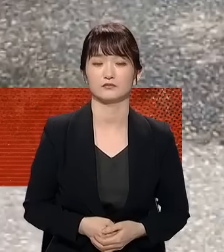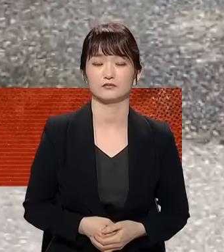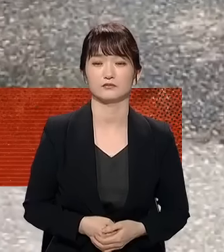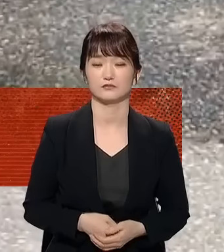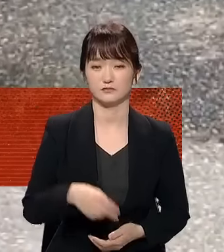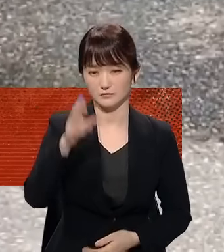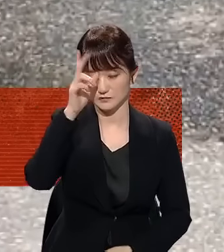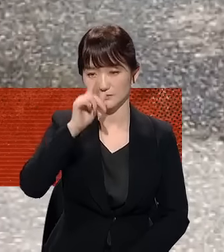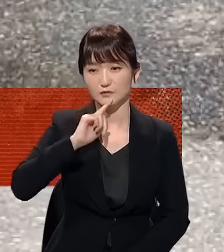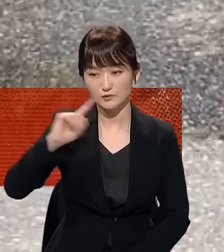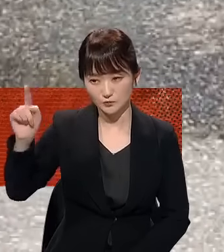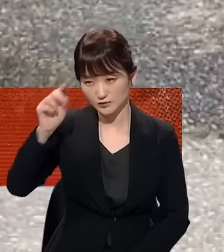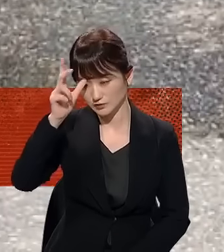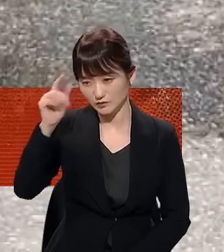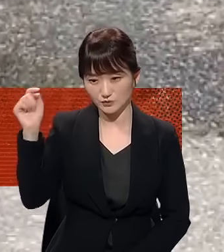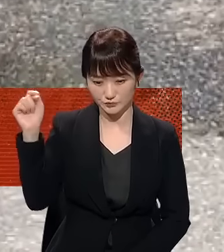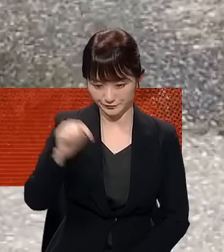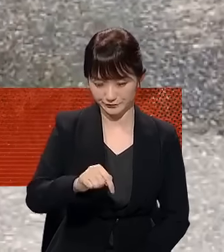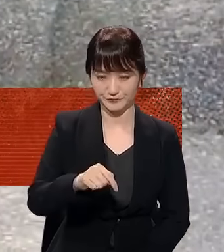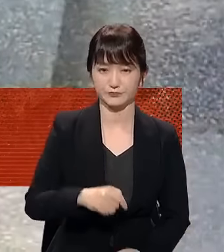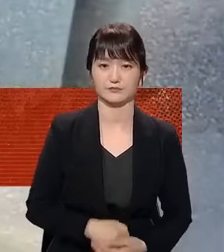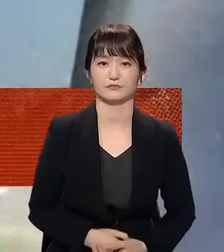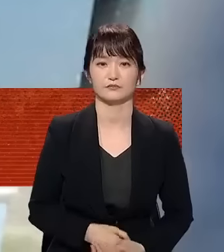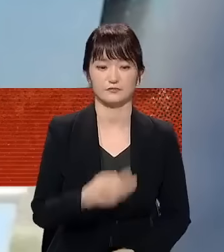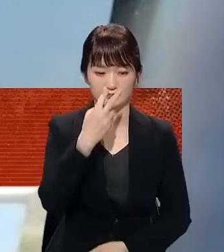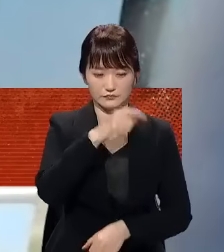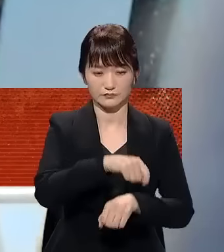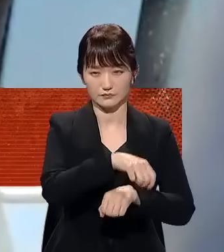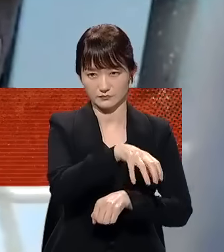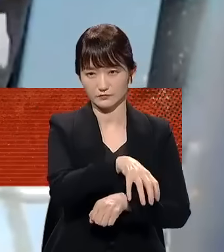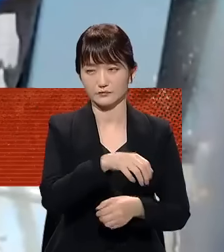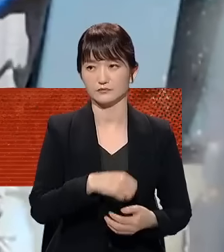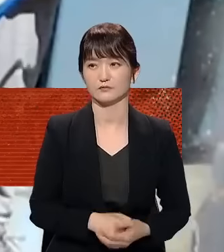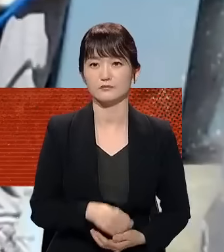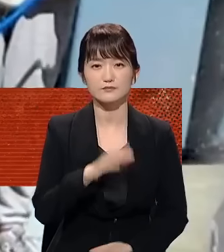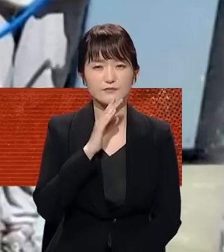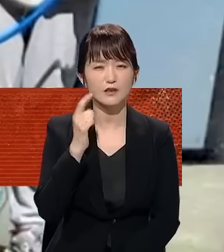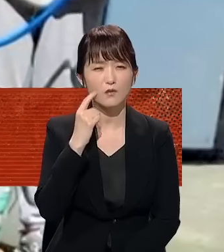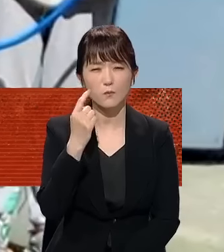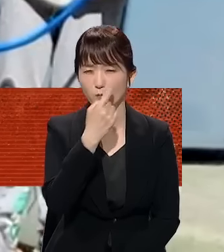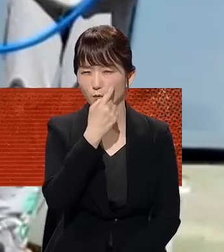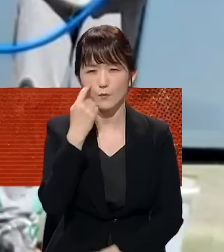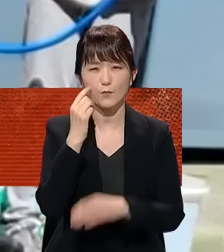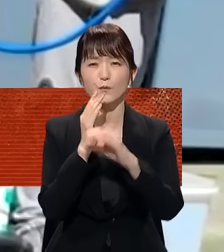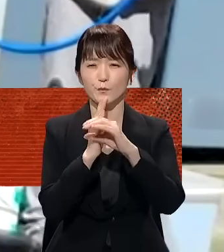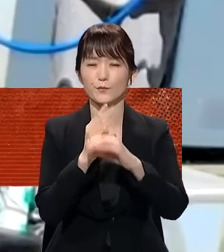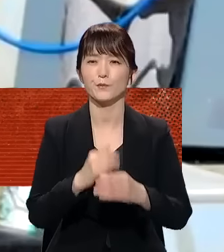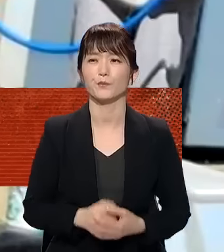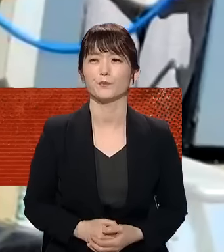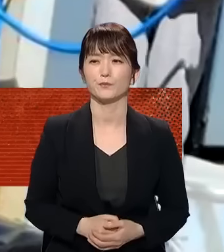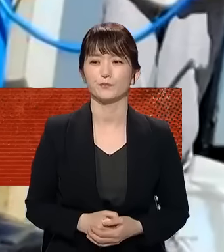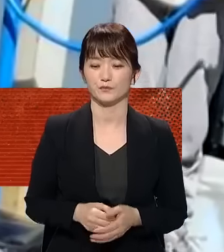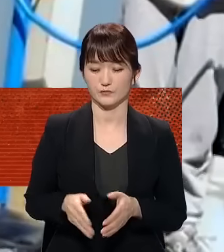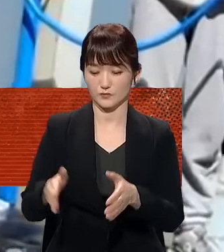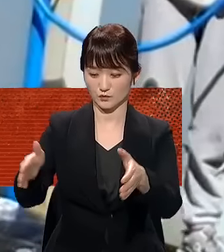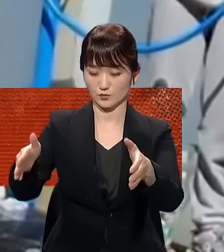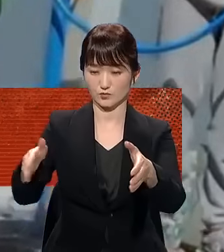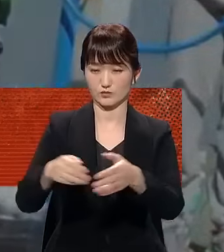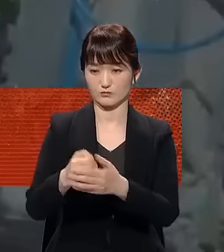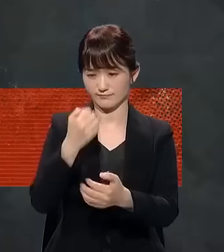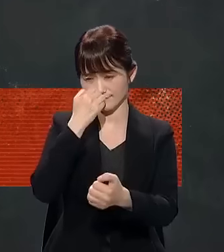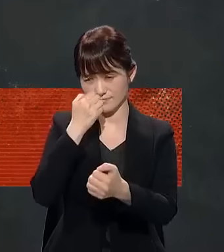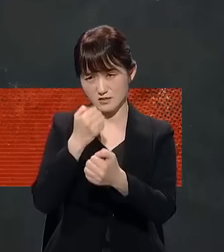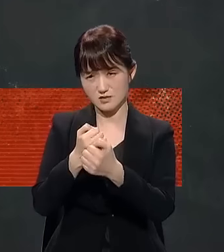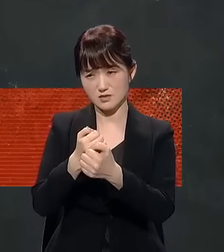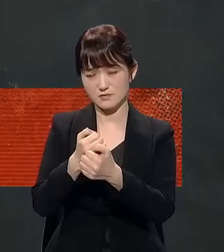했더니 경찰에 출동을 했습니다. 출동을 해가지고 관리사무소를 통해가지고 사실 확인 중인데 어쨌든 저런 도로에서 무단으로 세차를